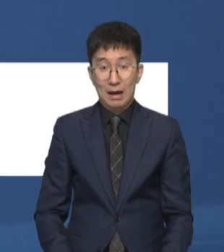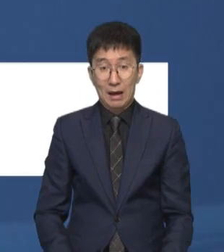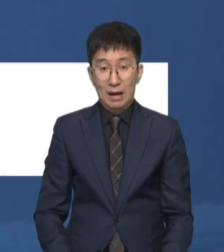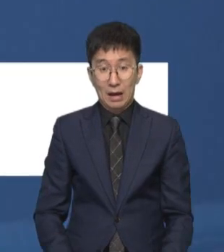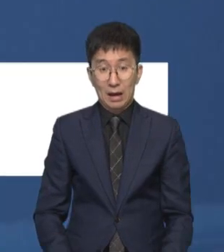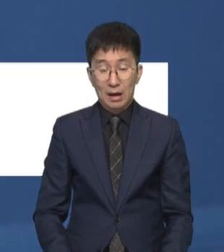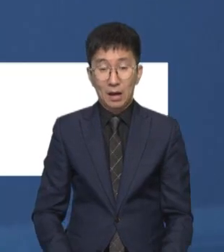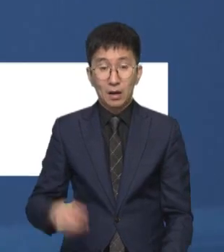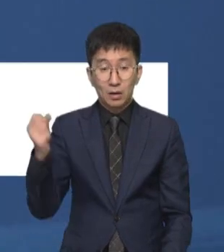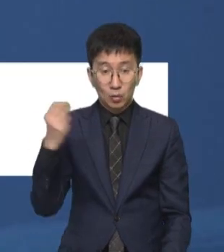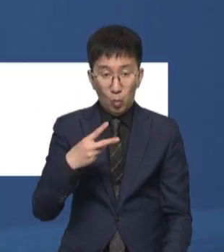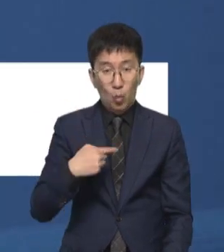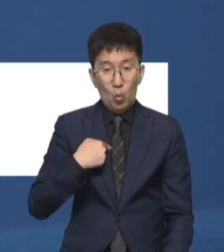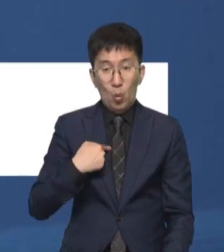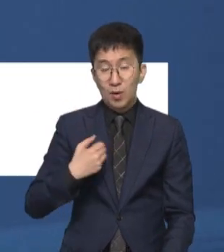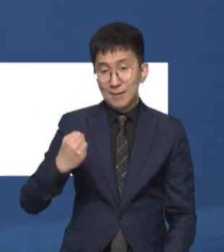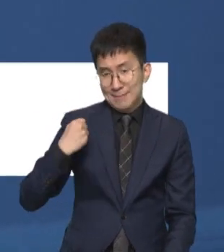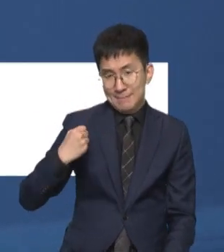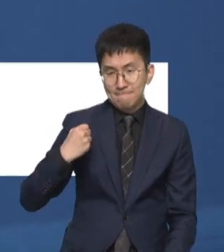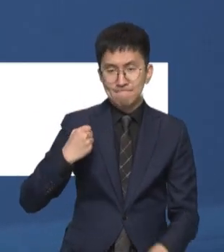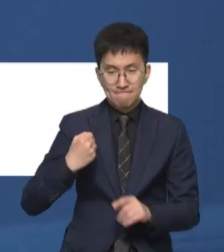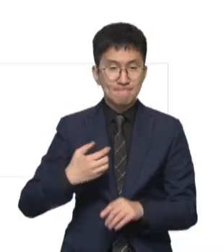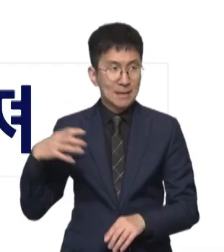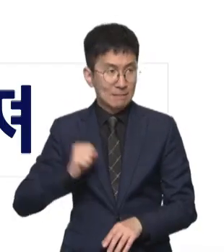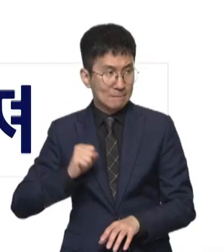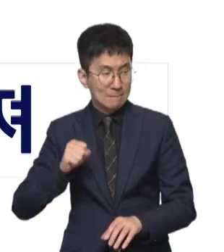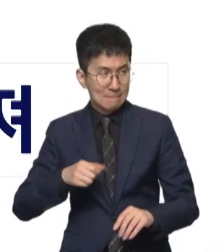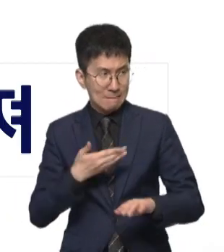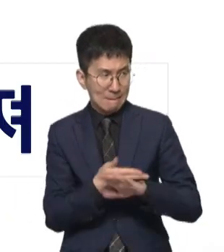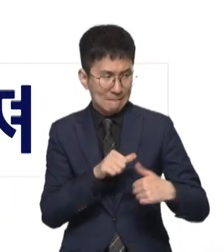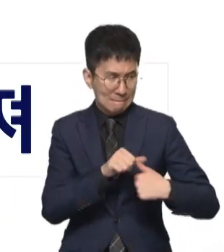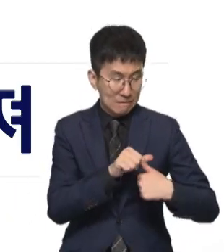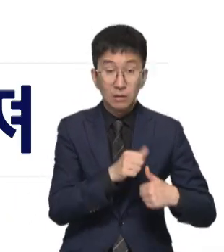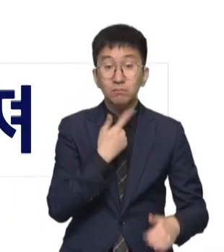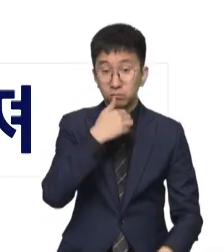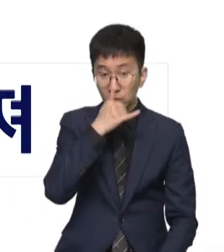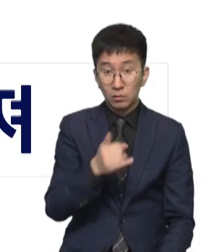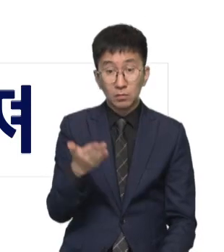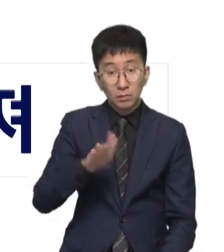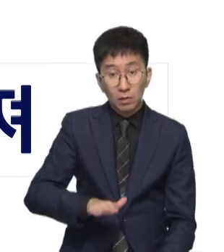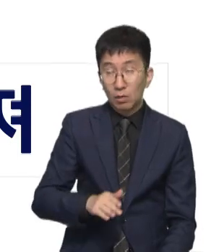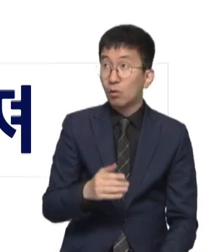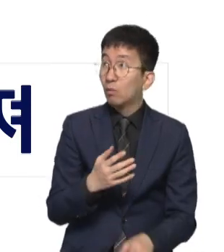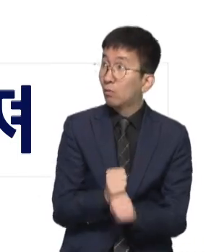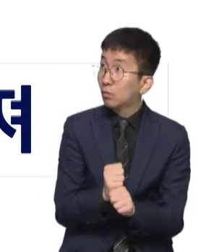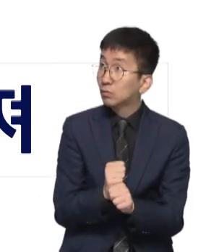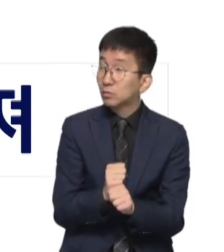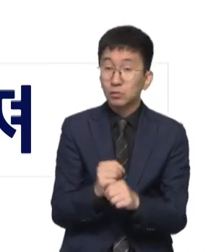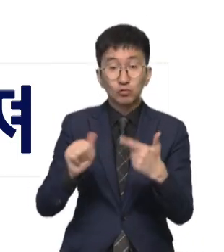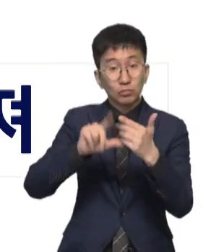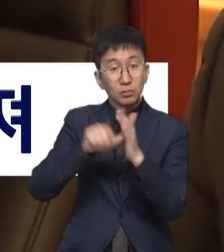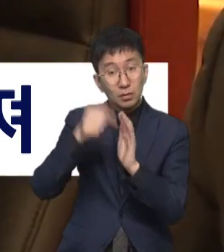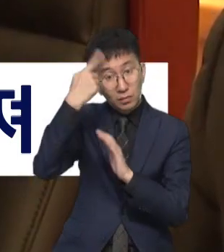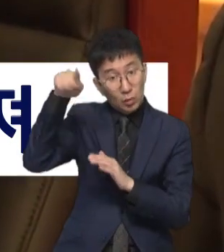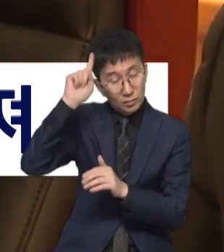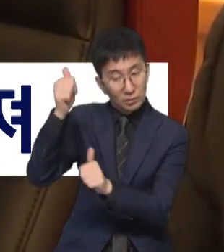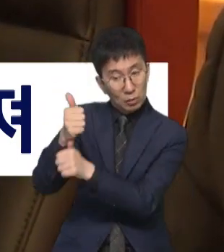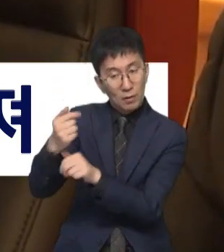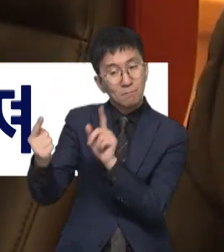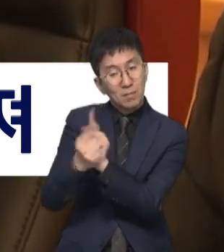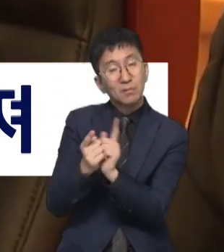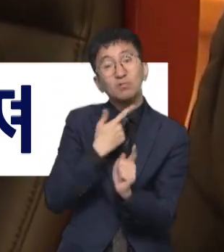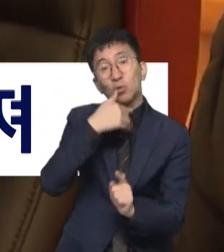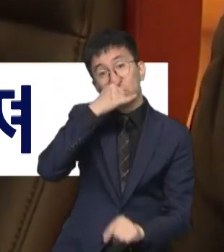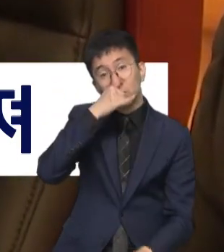외교의 상징으로 여겨졌습니다. 그러던 그가 지난달 러시아 차관과 만난 이후 공식 석상에서 사라지자